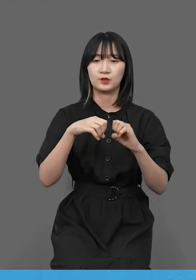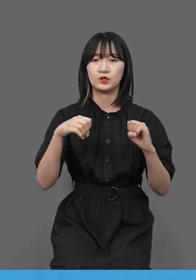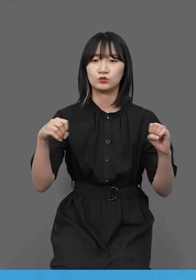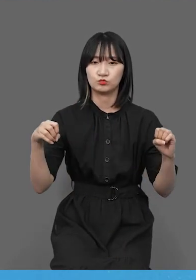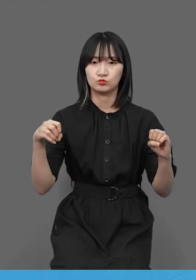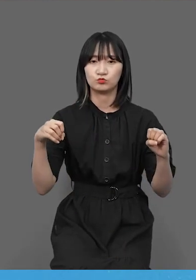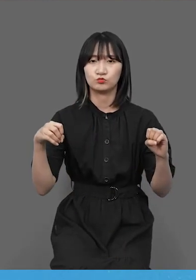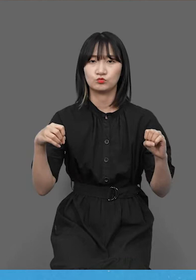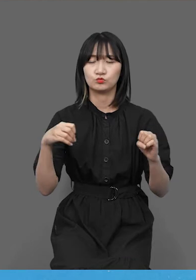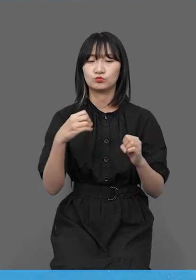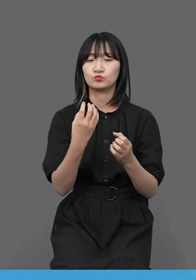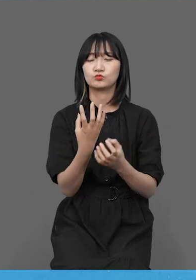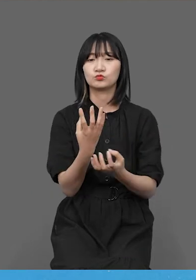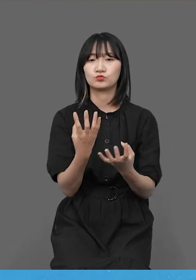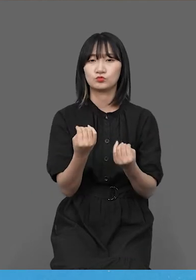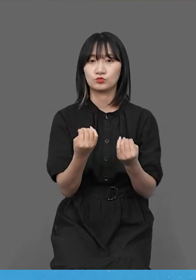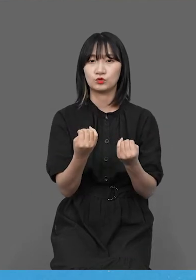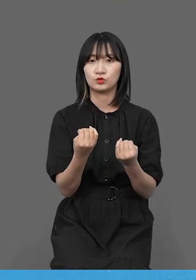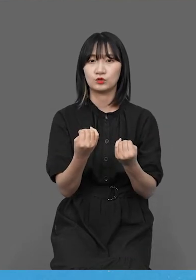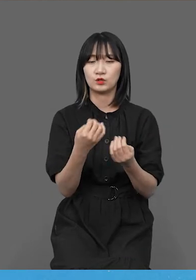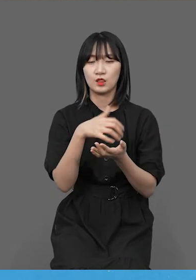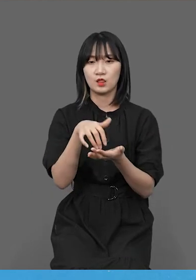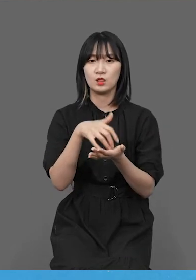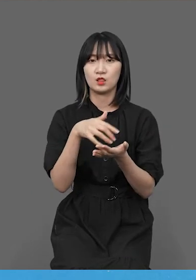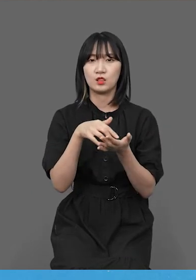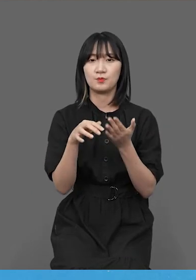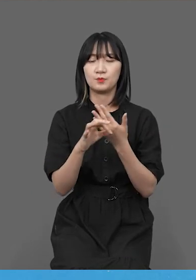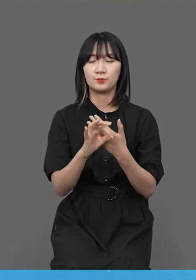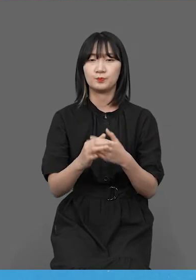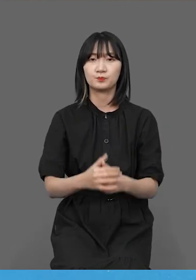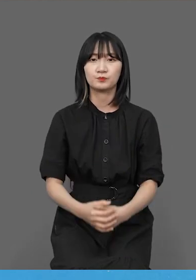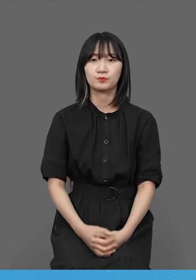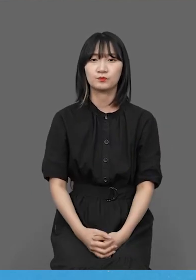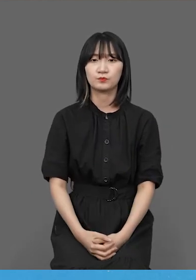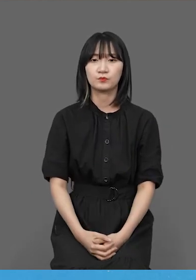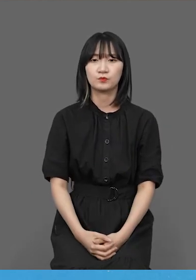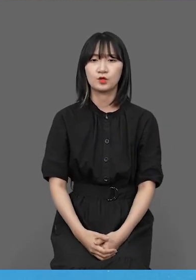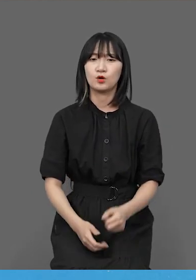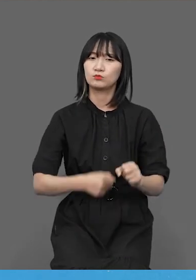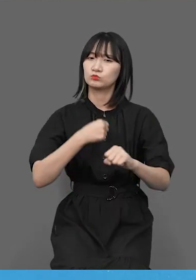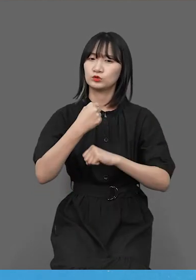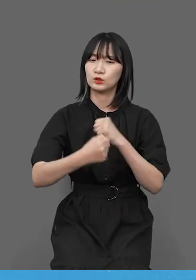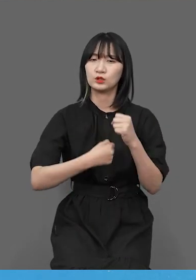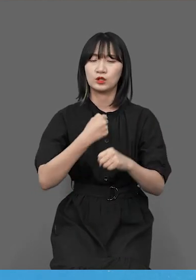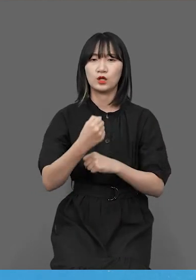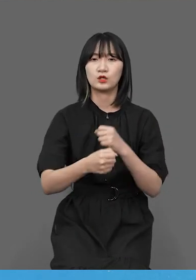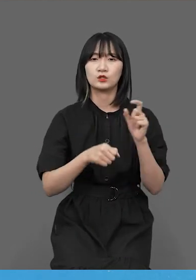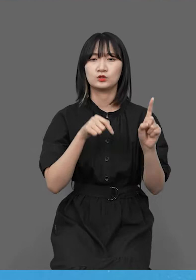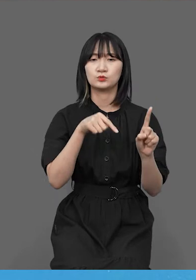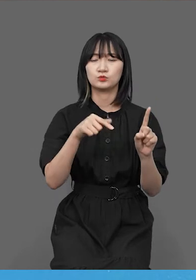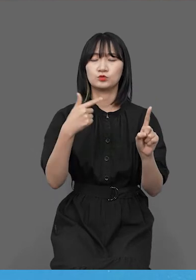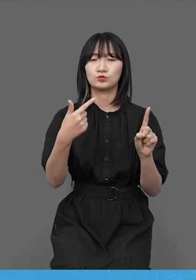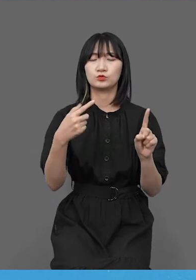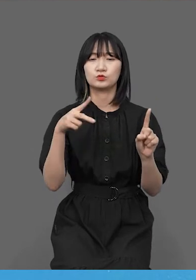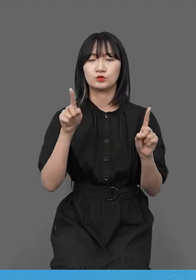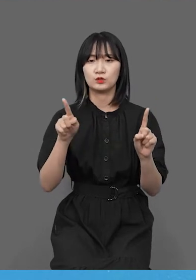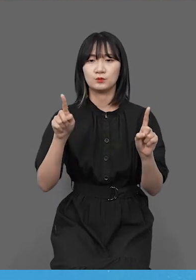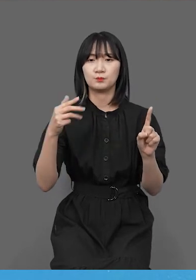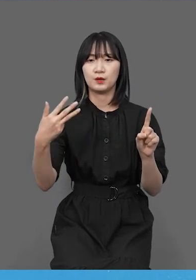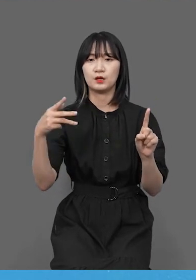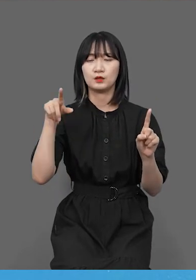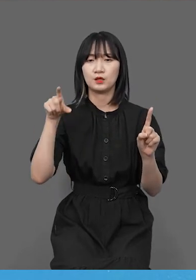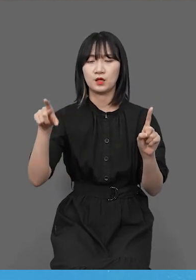숫자를 쭉 계산을 해보면은 무한대까지 가면 1.618대 1이